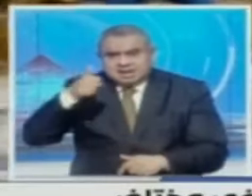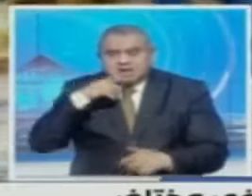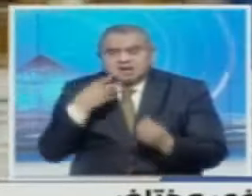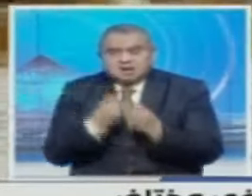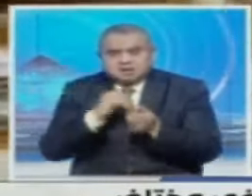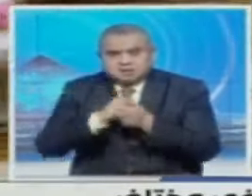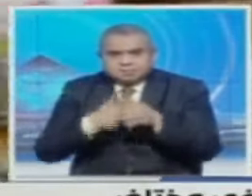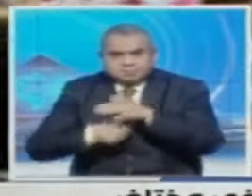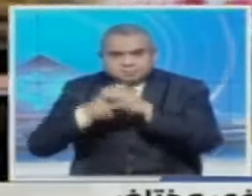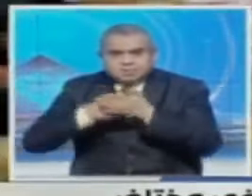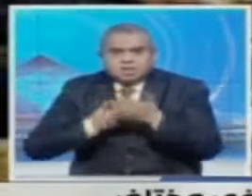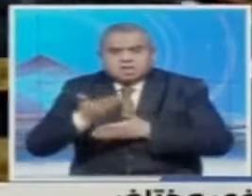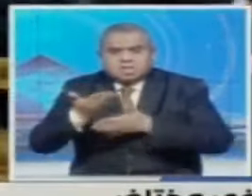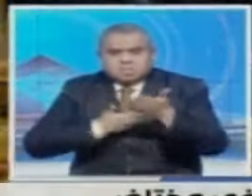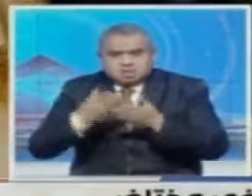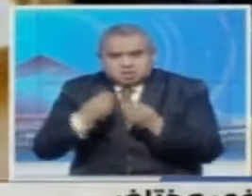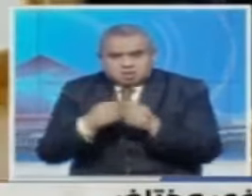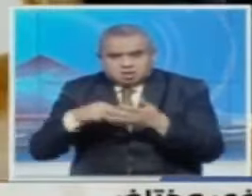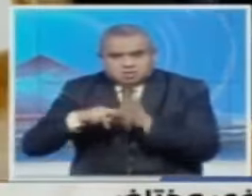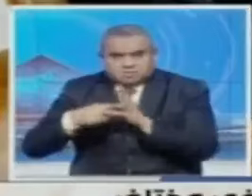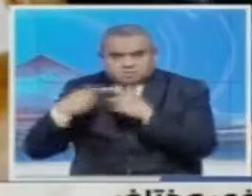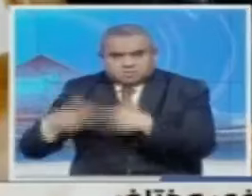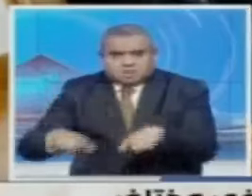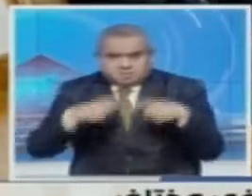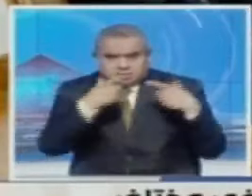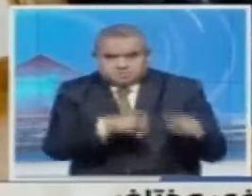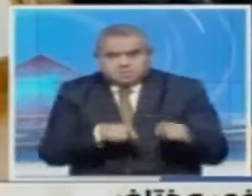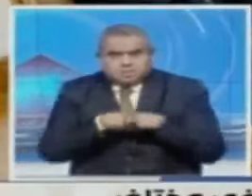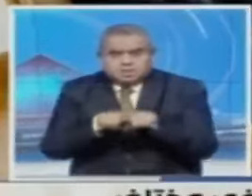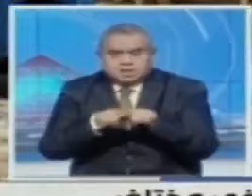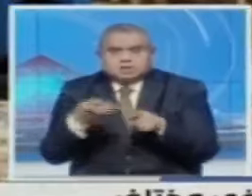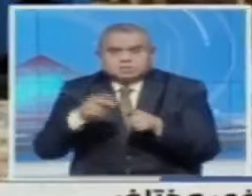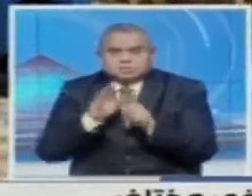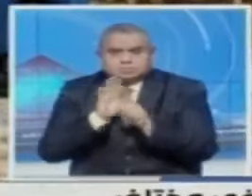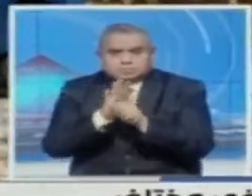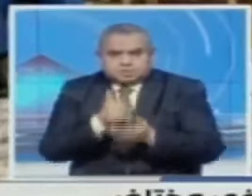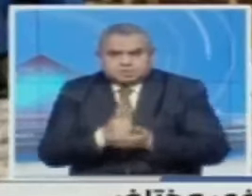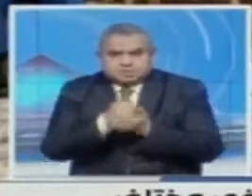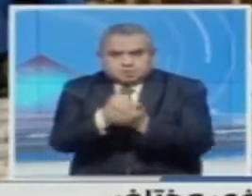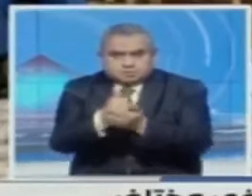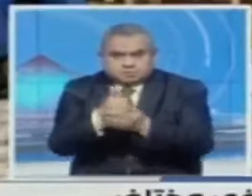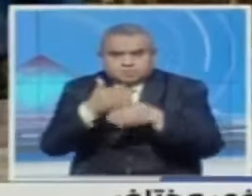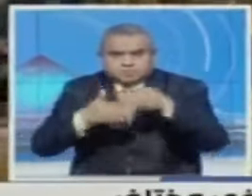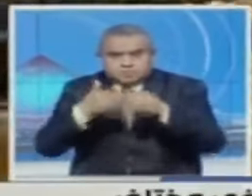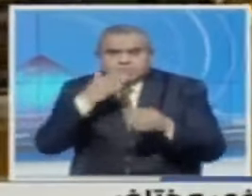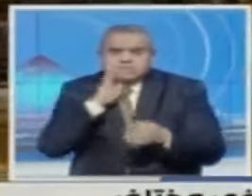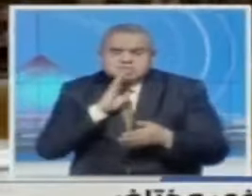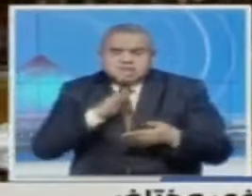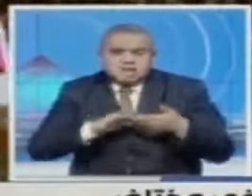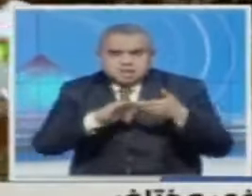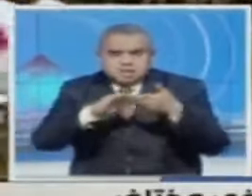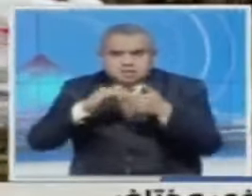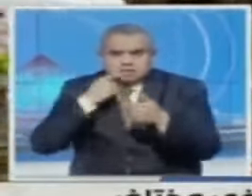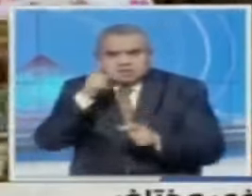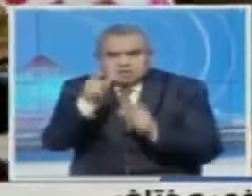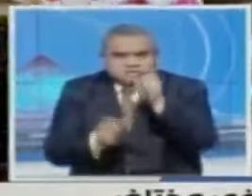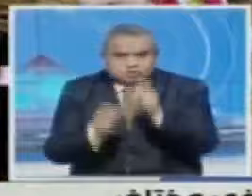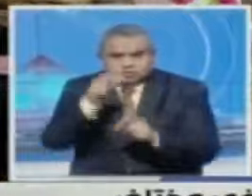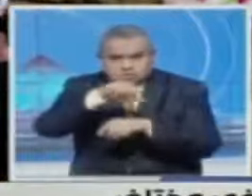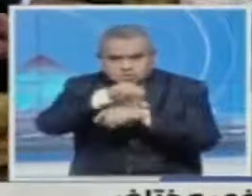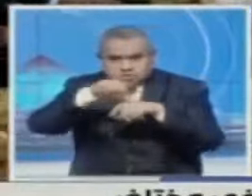بمعدلات التبادل التجاري بين البلدين، فضلا عن دعم تطوير وبناء القدرات والكوادر للأشقاء